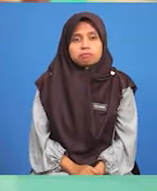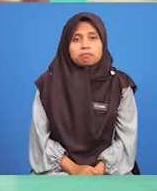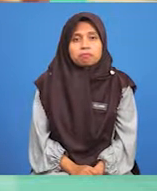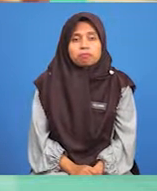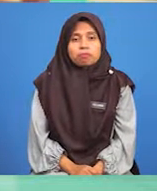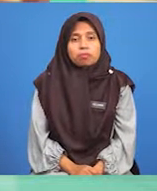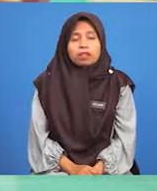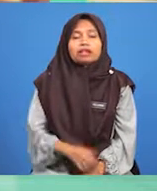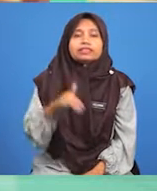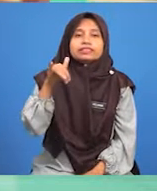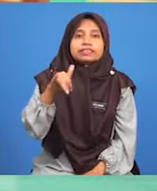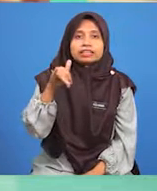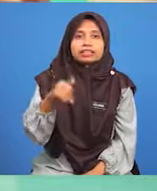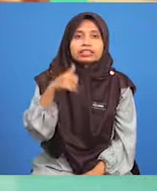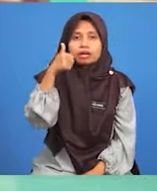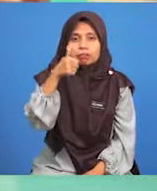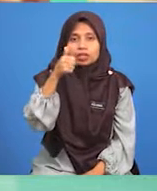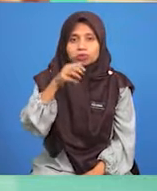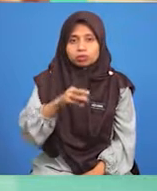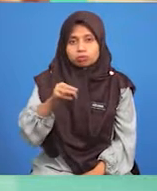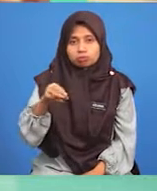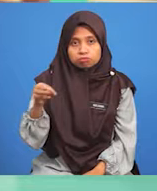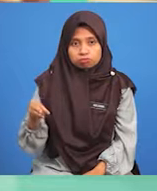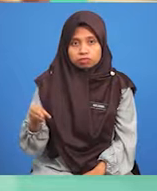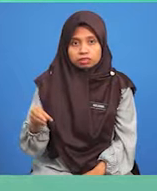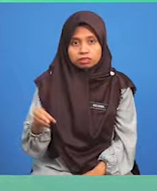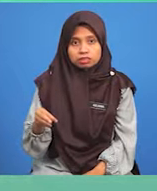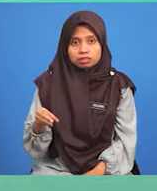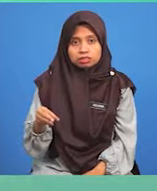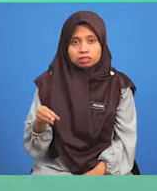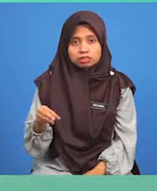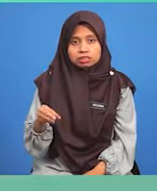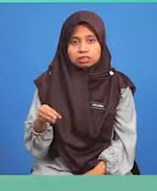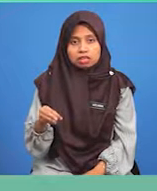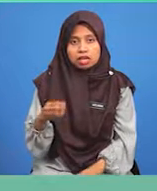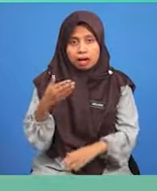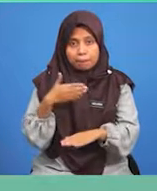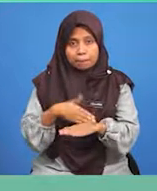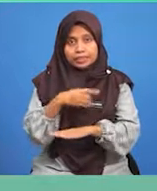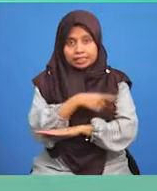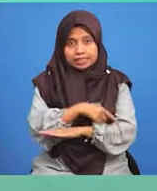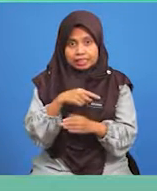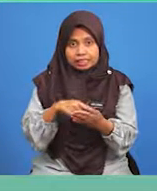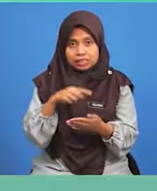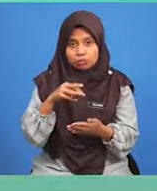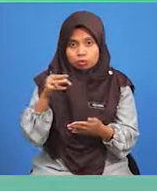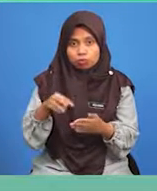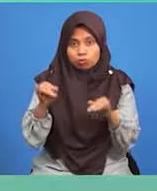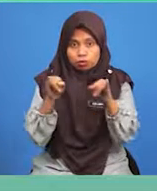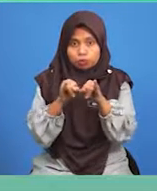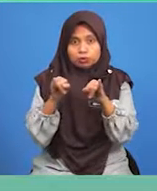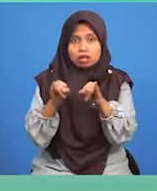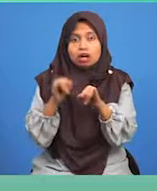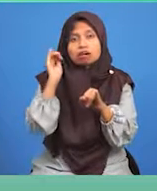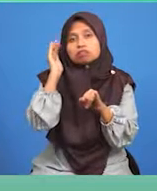Oh iya bagus murid-murid pada hari ini murid-murid juga